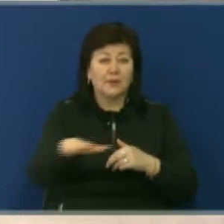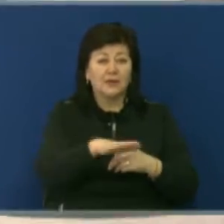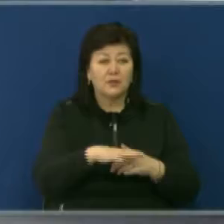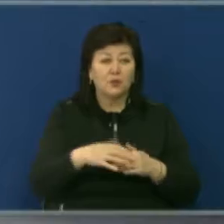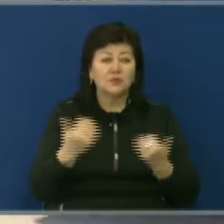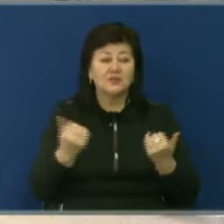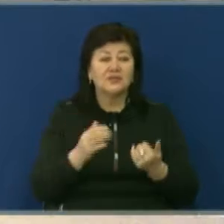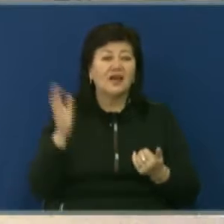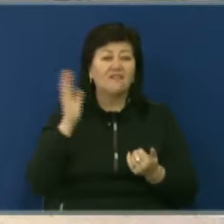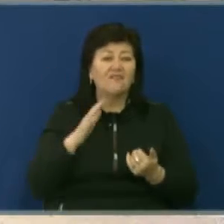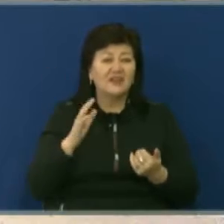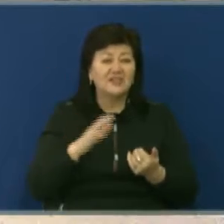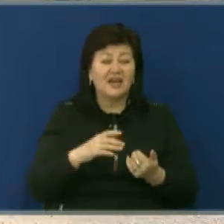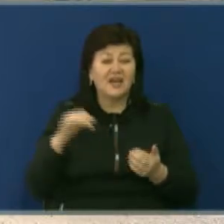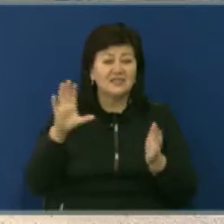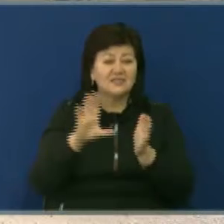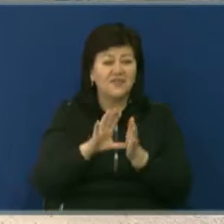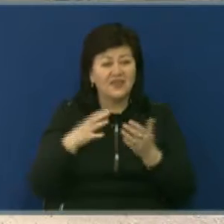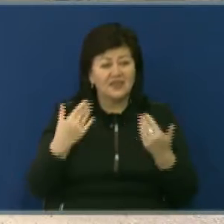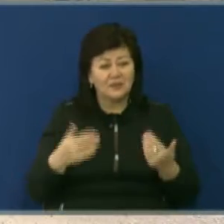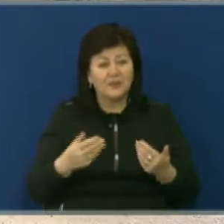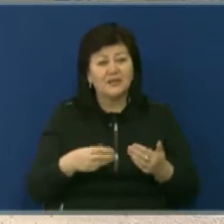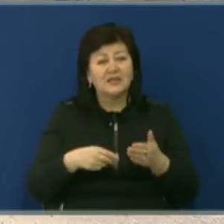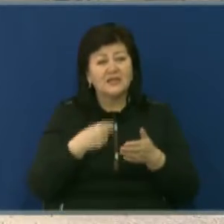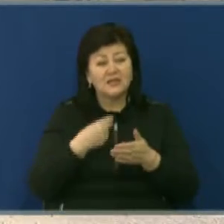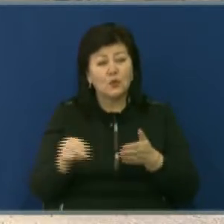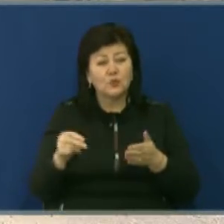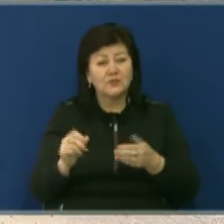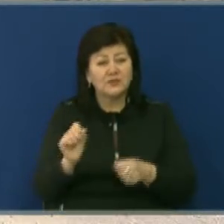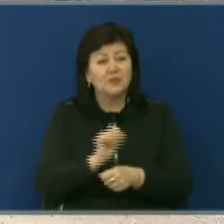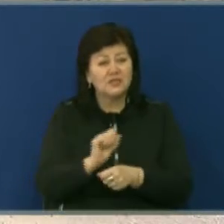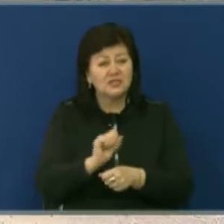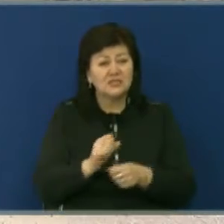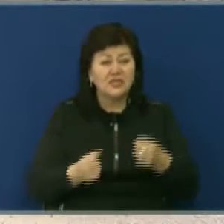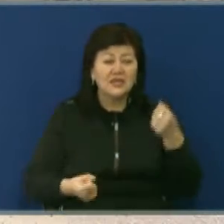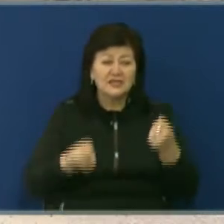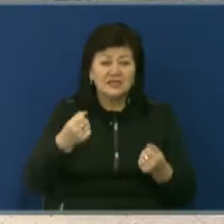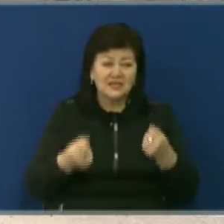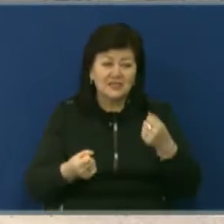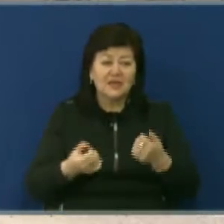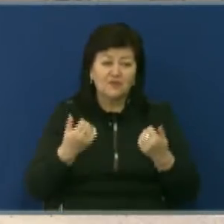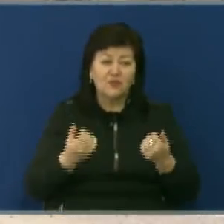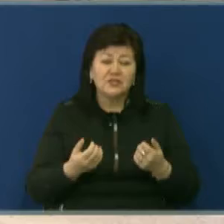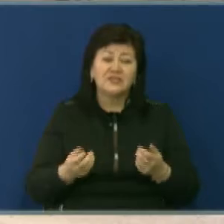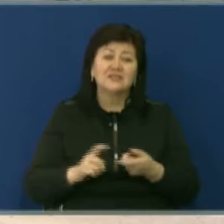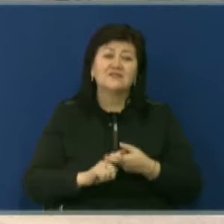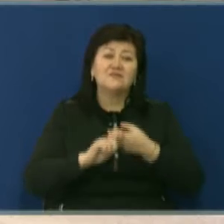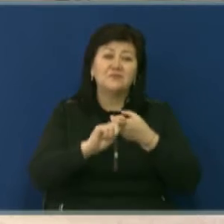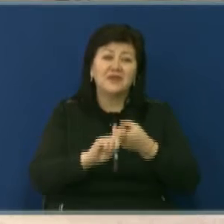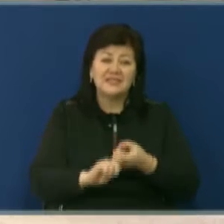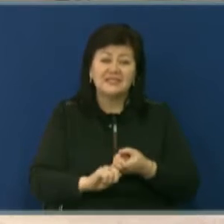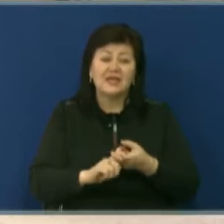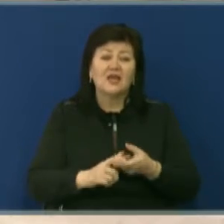инфрақұрылымның болуы, ғимараттар, құрылыстар мен техникаларды сатып алу керек. Барлық сатып алулар мен жұмыстар Еуропалық банктің мемлекеттік секторға